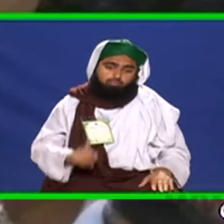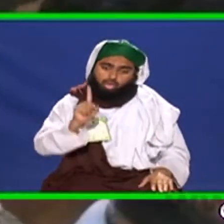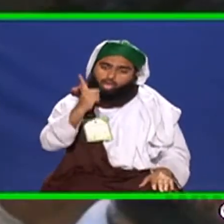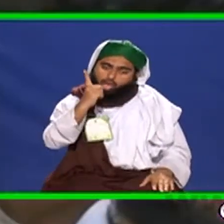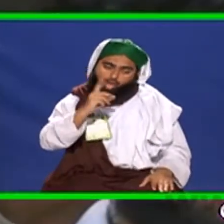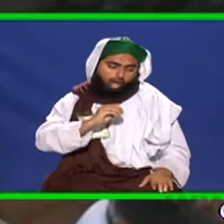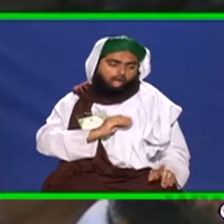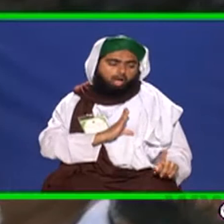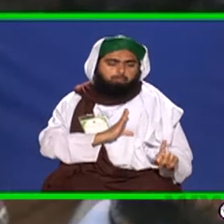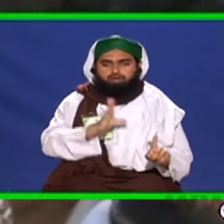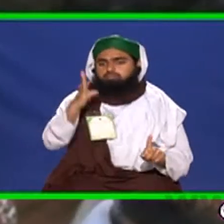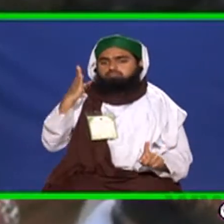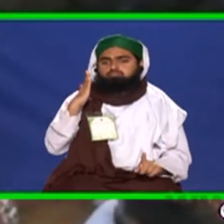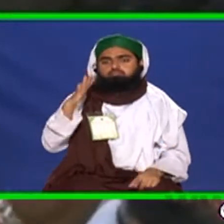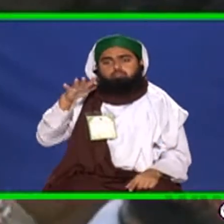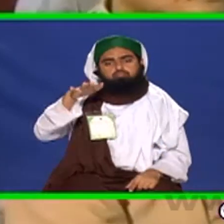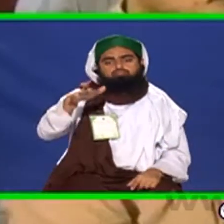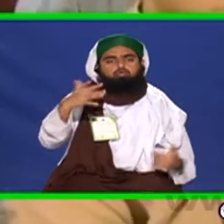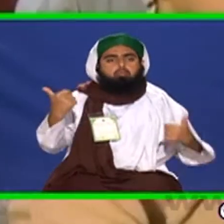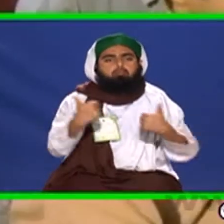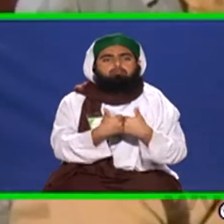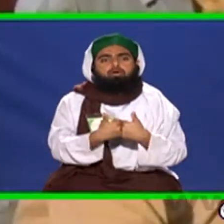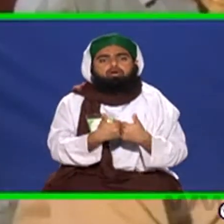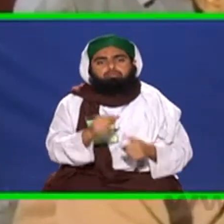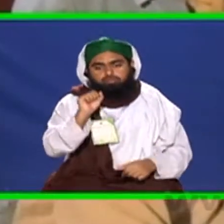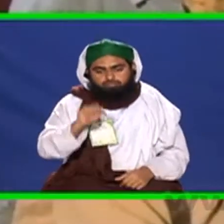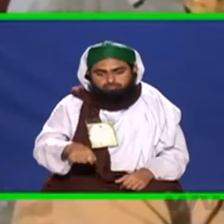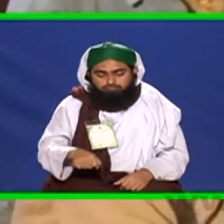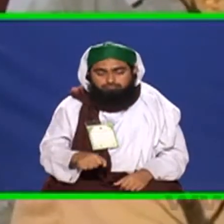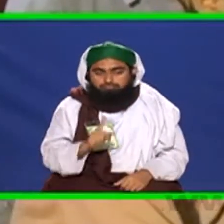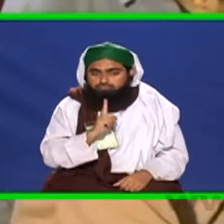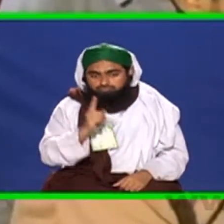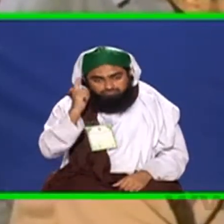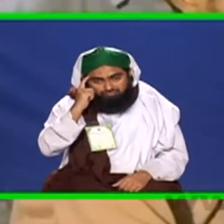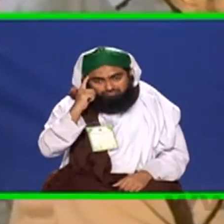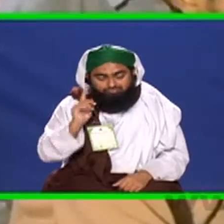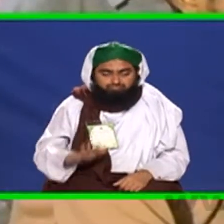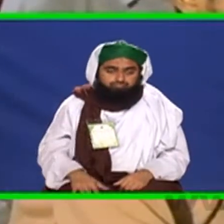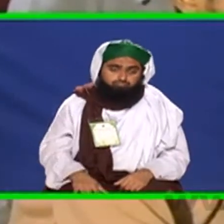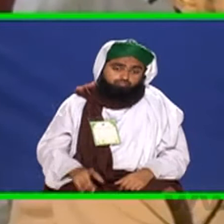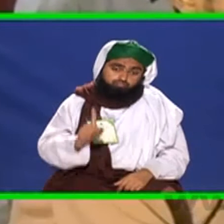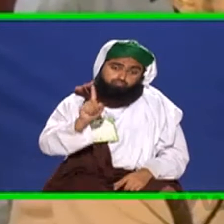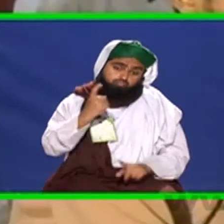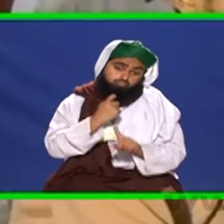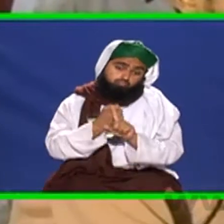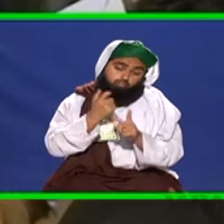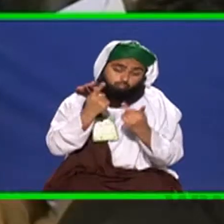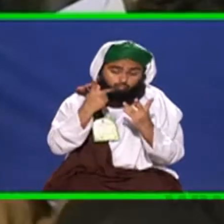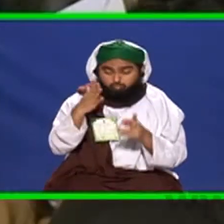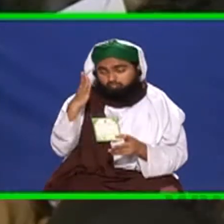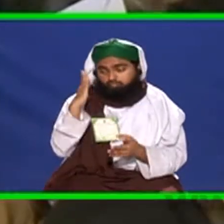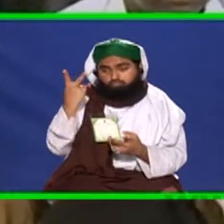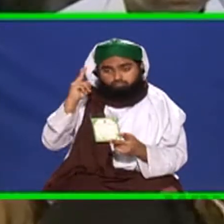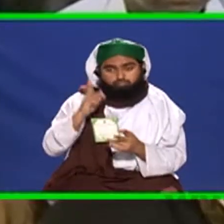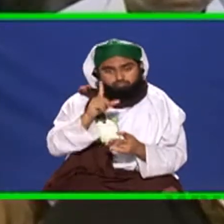تو ایک نیکی کی وہاں لاکھ نیکی، تو 100 آدمی ہو گئے لاکھ 100، 1